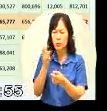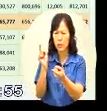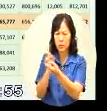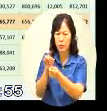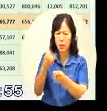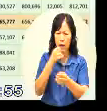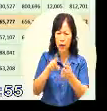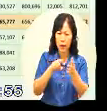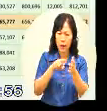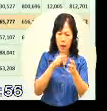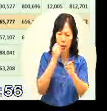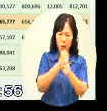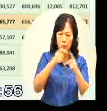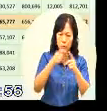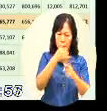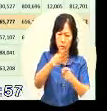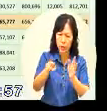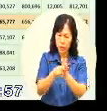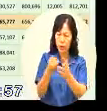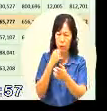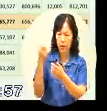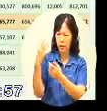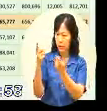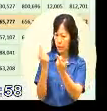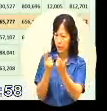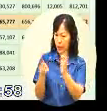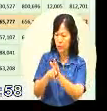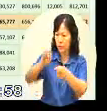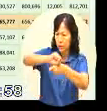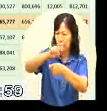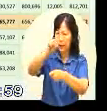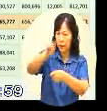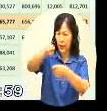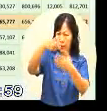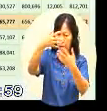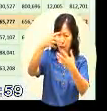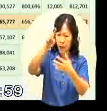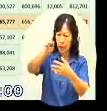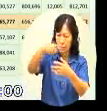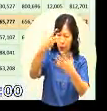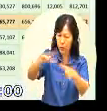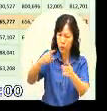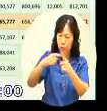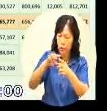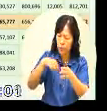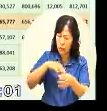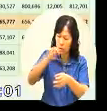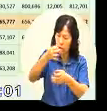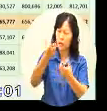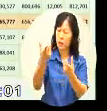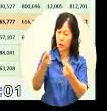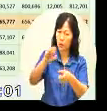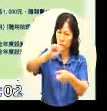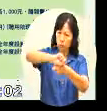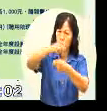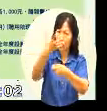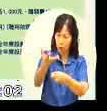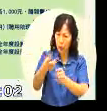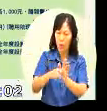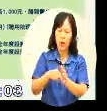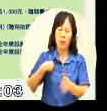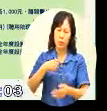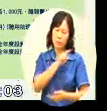职员工呢比新北市多了100多个，是不是就是多这些钱的原因呢？我算了一